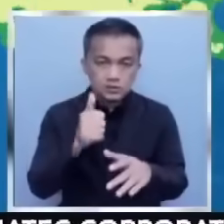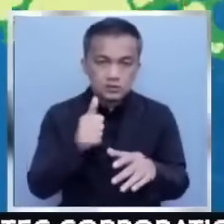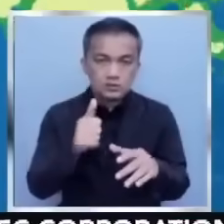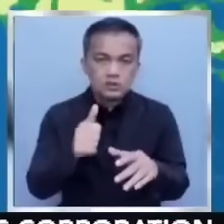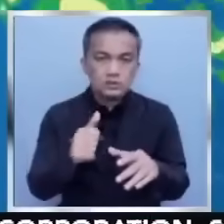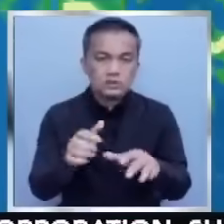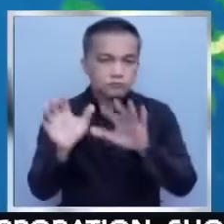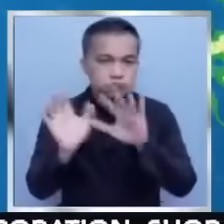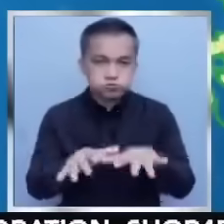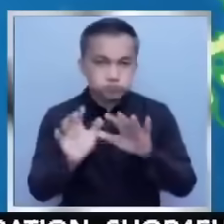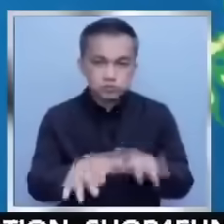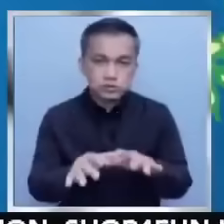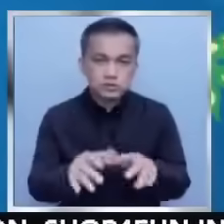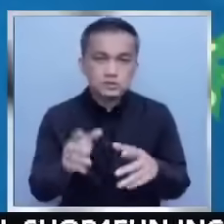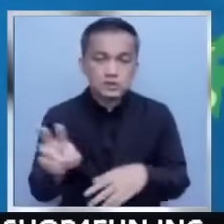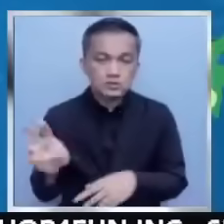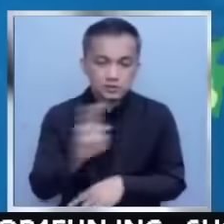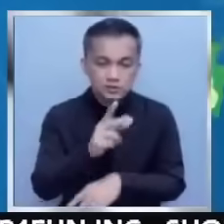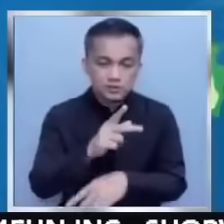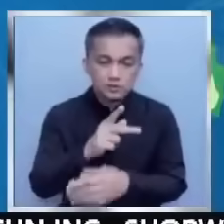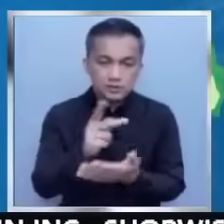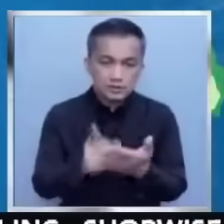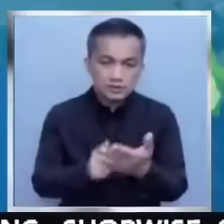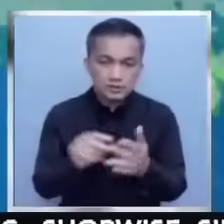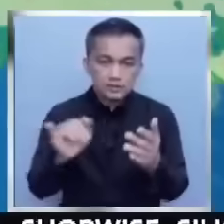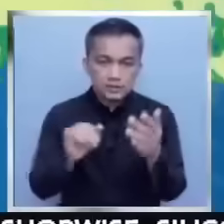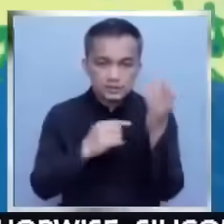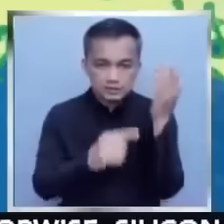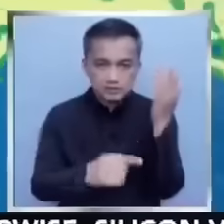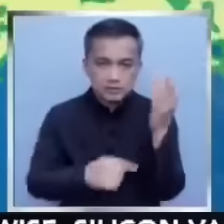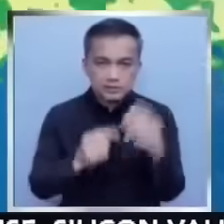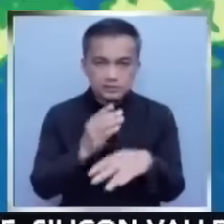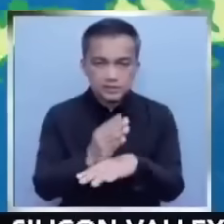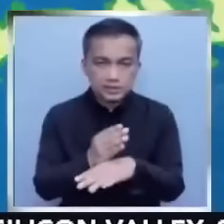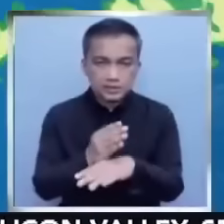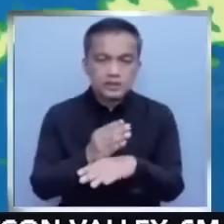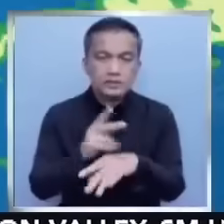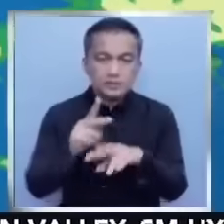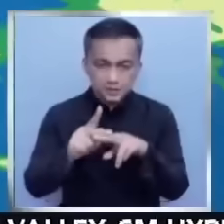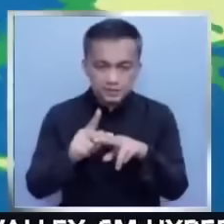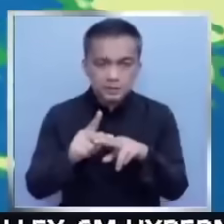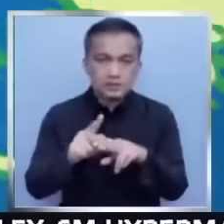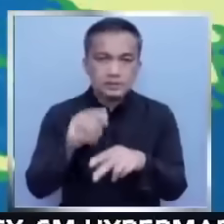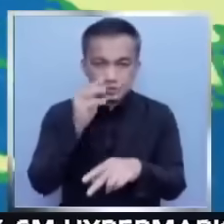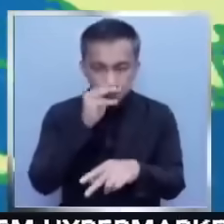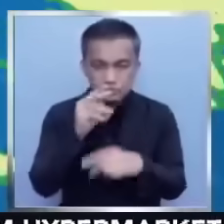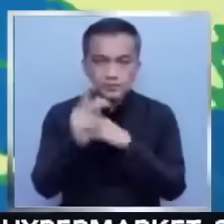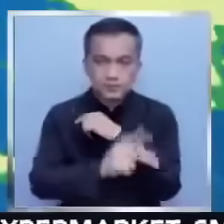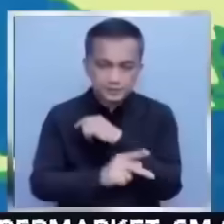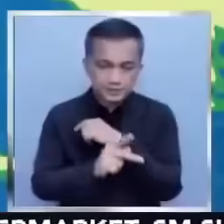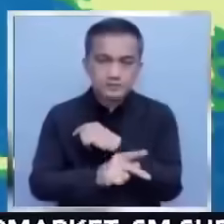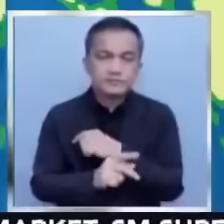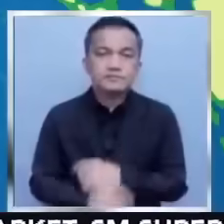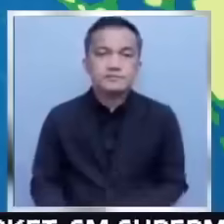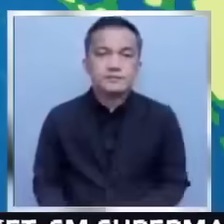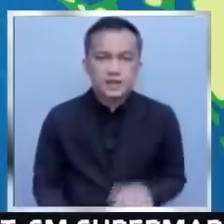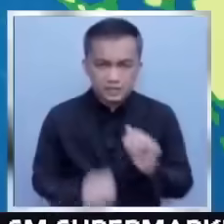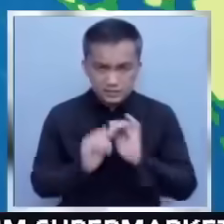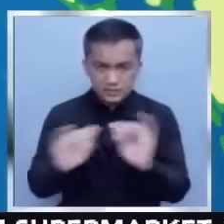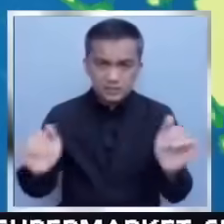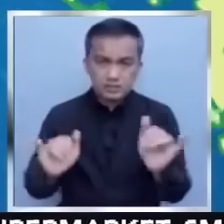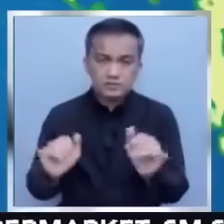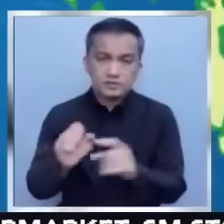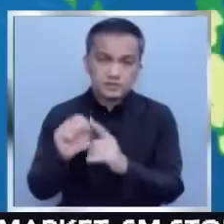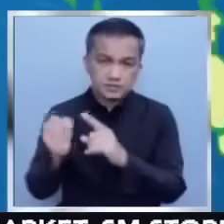western section katulad ng Zambales, Bataan, Pangasinan at Mindoro provinces. Halos ganyan din ang inaasahang panahon sa